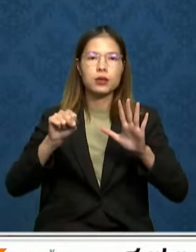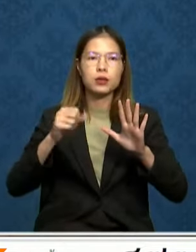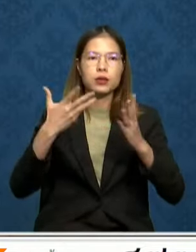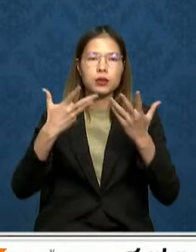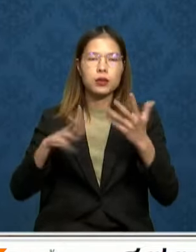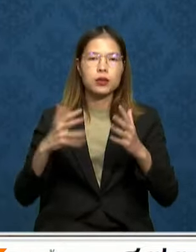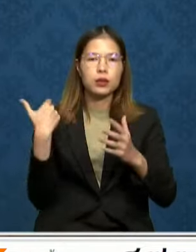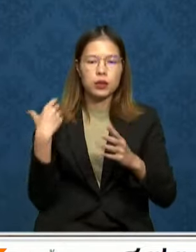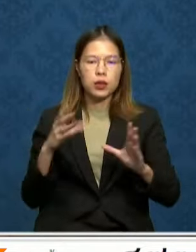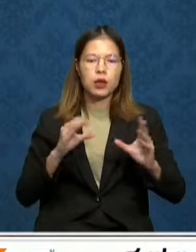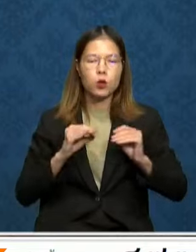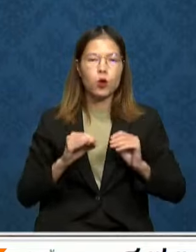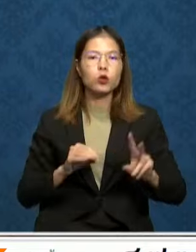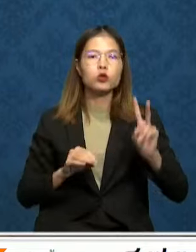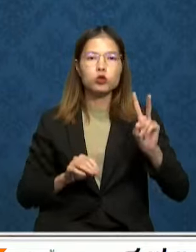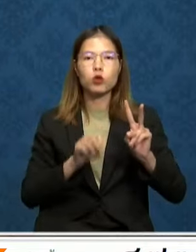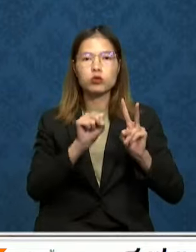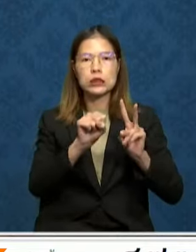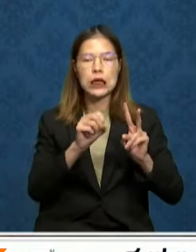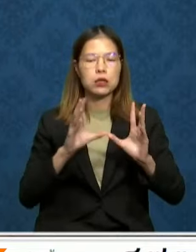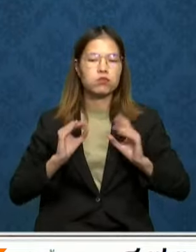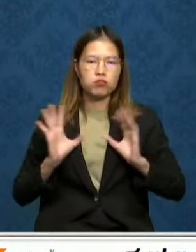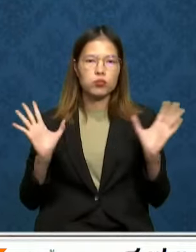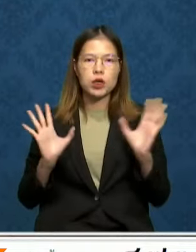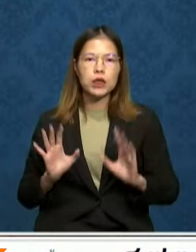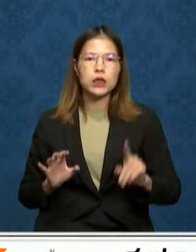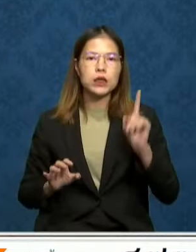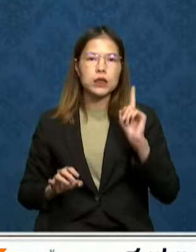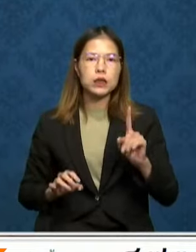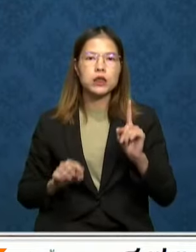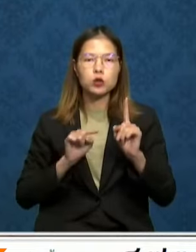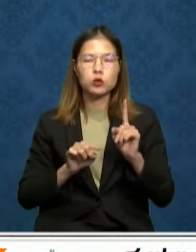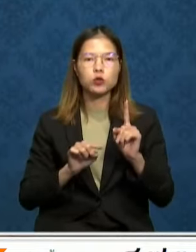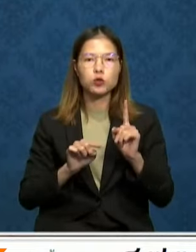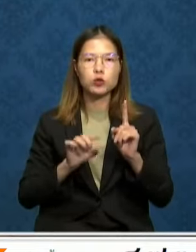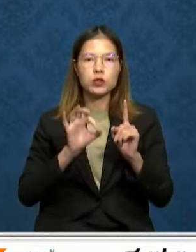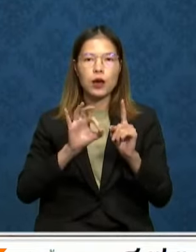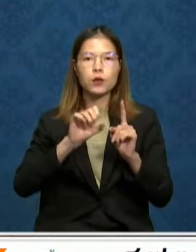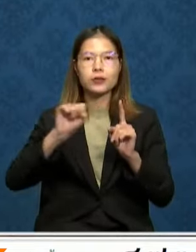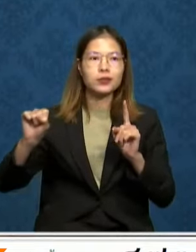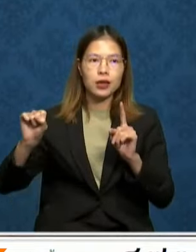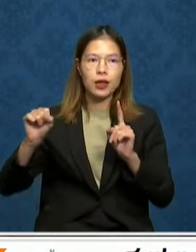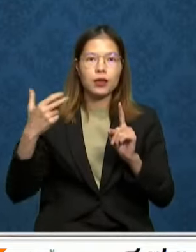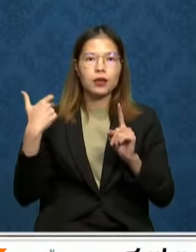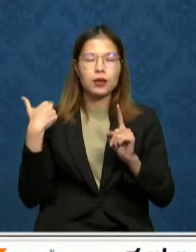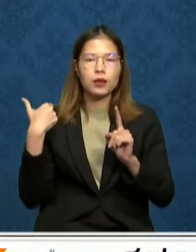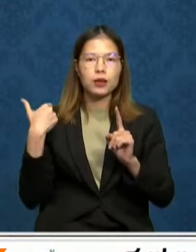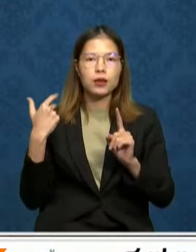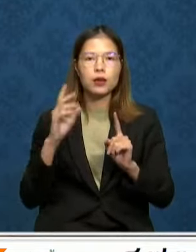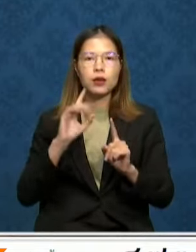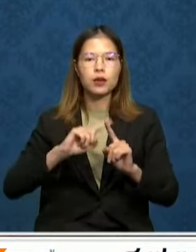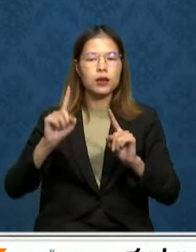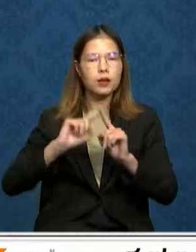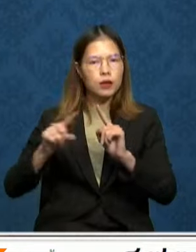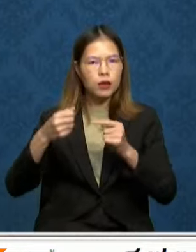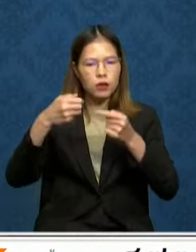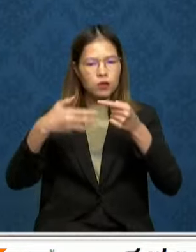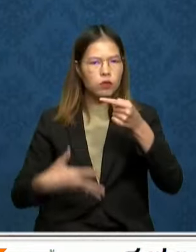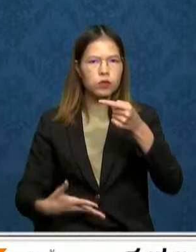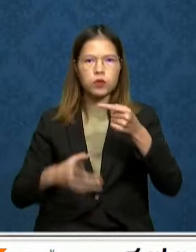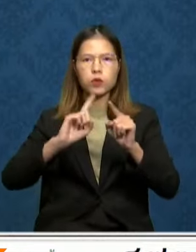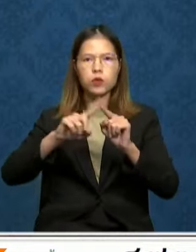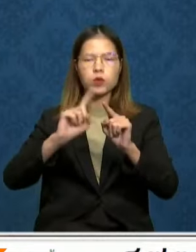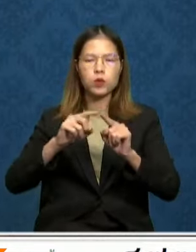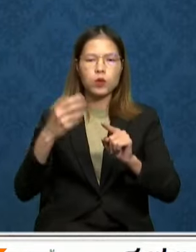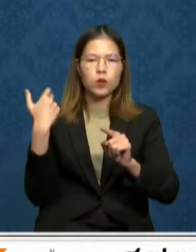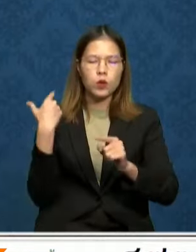ออกเสียงเห็นด้วย 2 200,000คนไม่เห็นด้วย 190,000คนงดออกเสียง 11,000คนเช่นนี้การออก